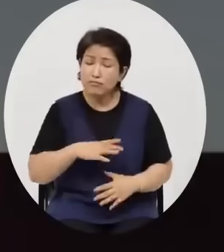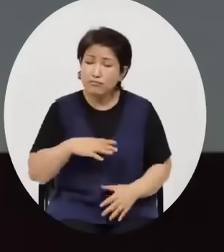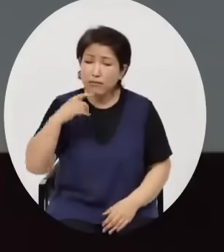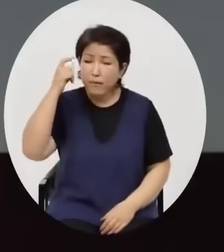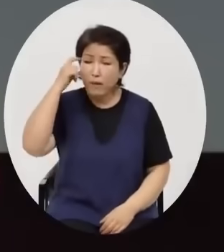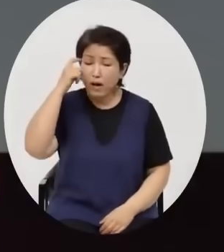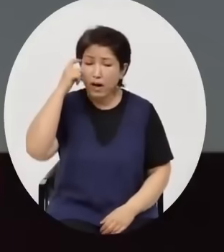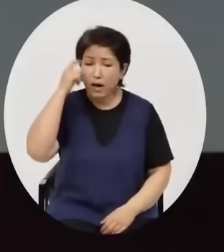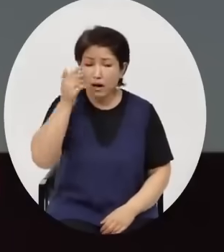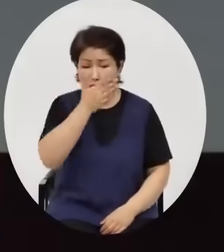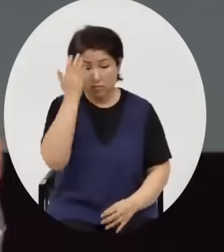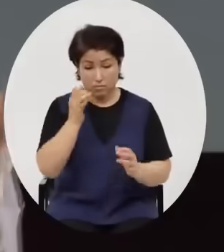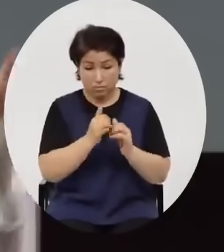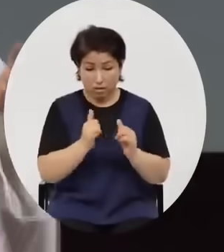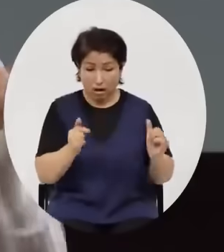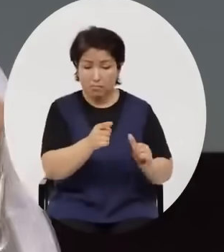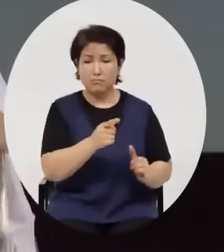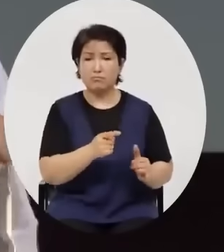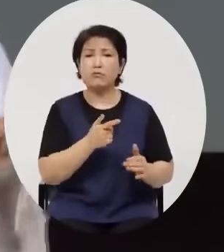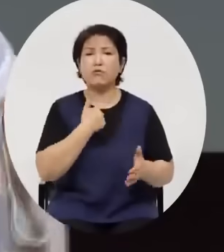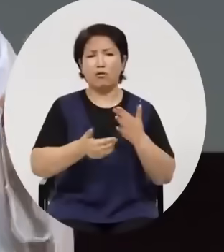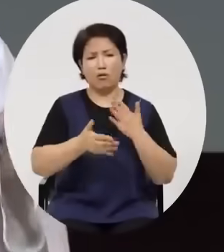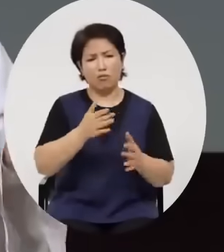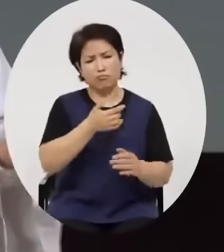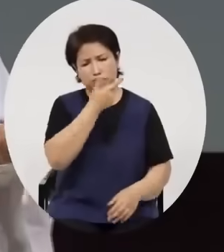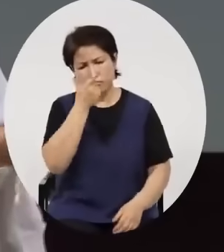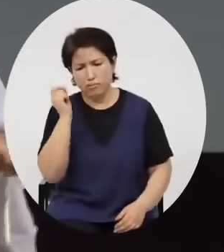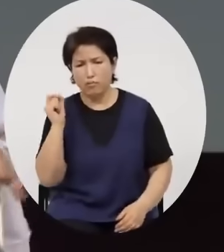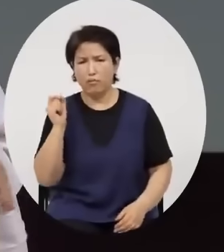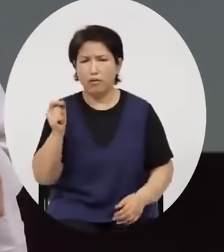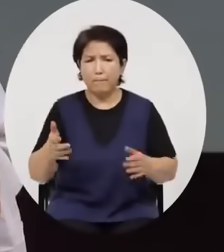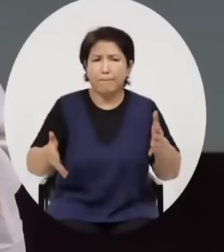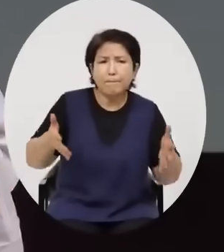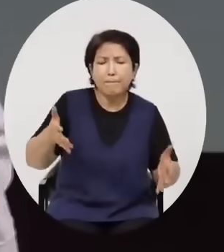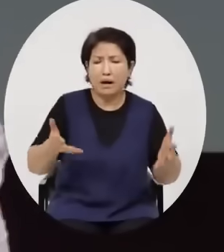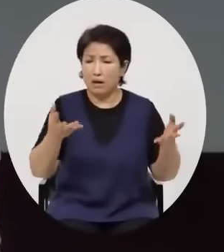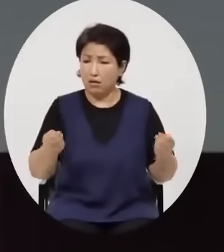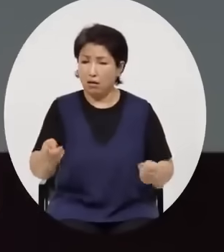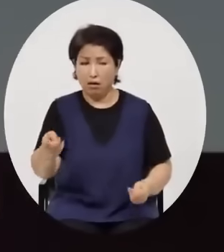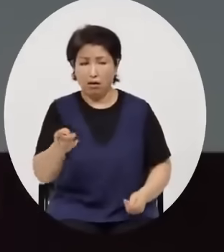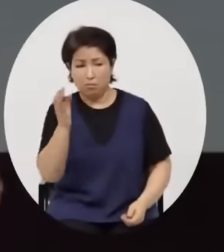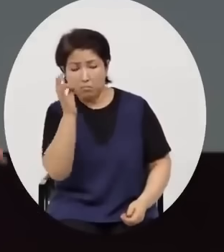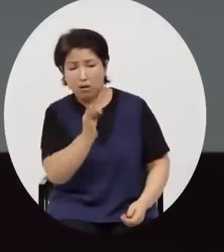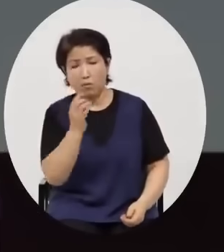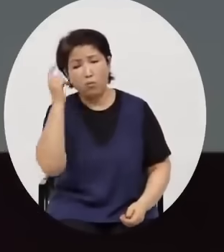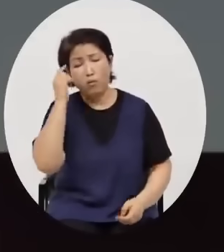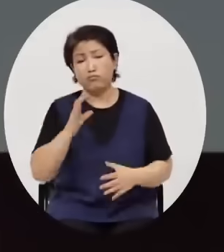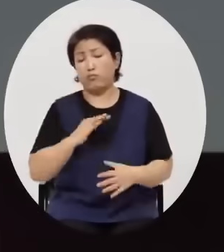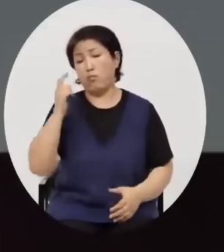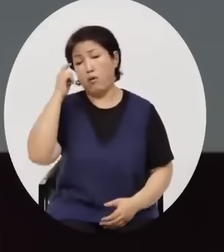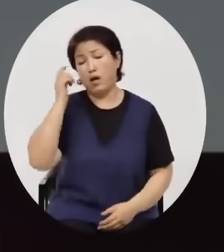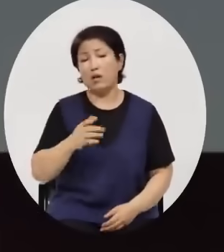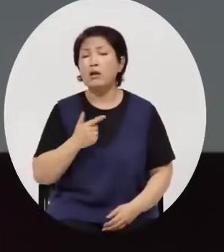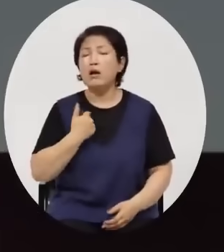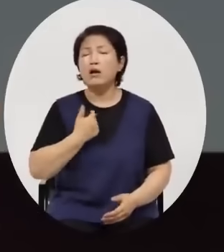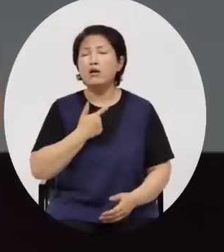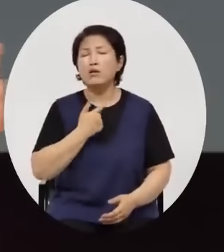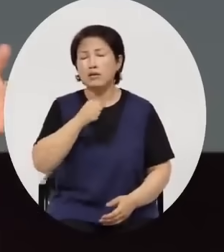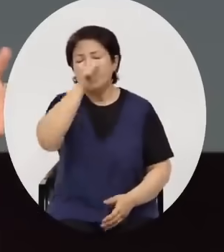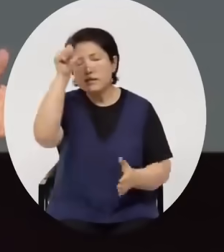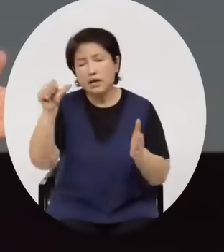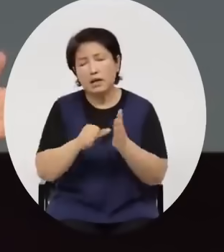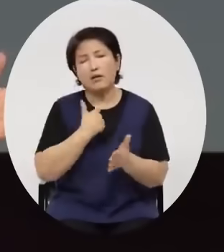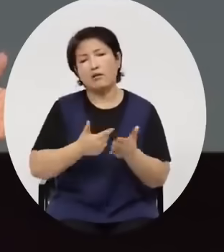두려워요? 젊은 사람들은 아직 경험도 부족하고 미숙한 애들인데 그게 왜 두려워요? 나는 인생 경험도 많고